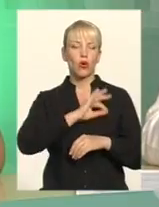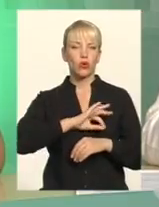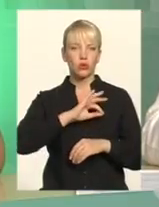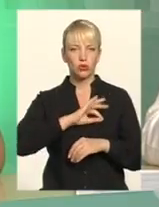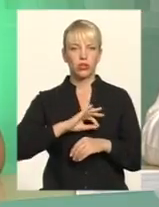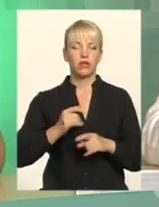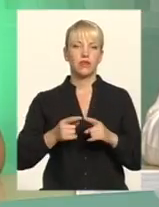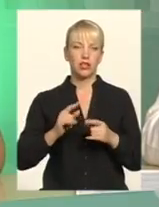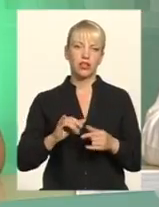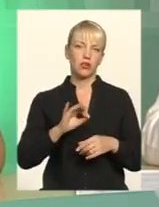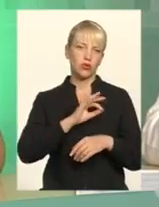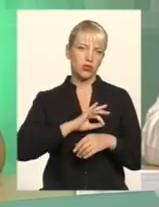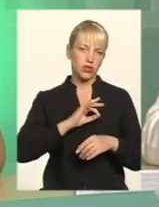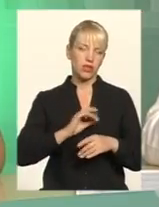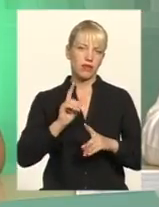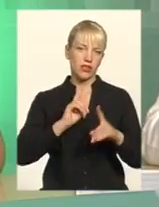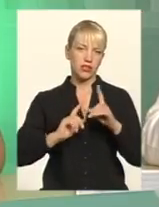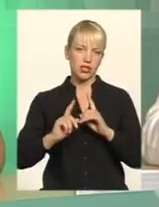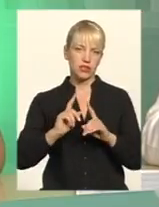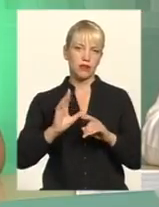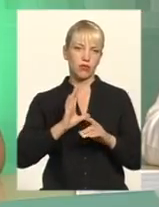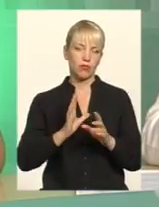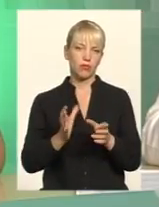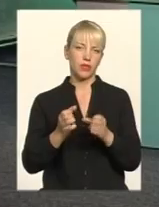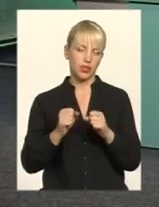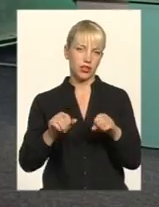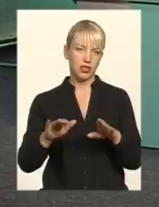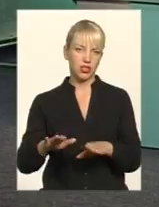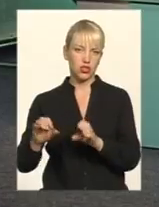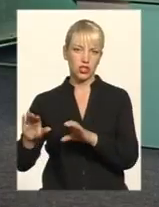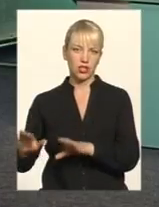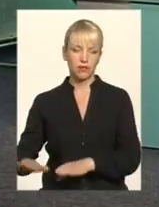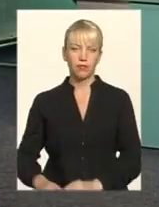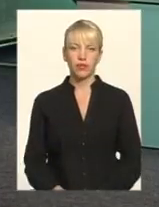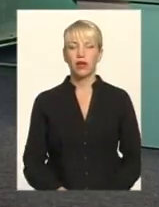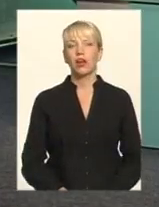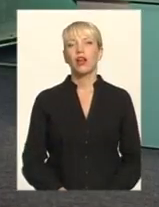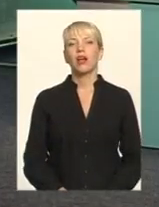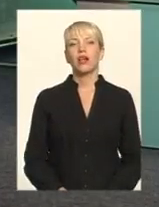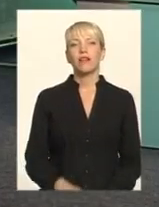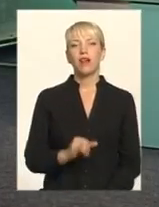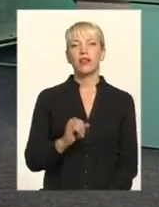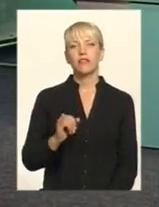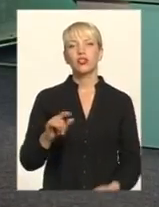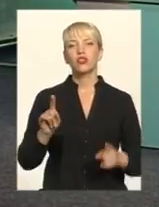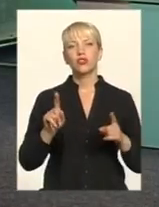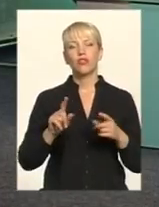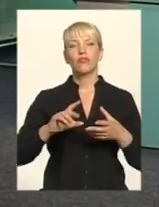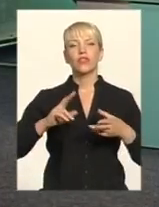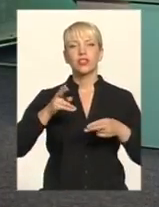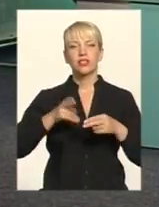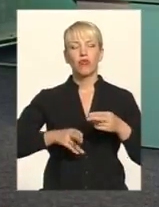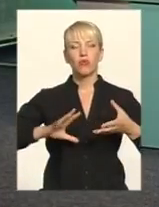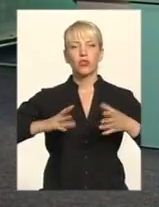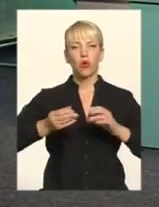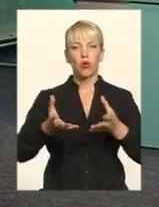конструктивне засідання сесії і прийняти. Іване Ярославовичу, власне, що в кінцевому результаті отримують мешканці?